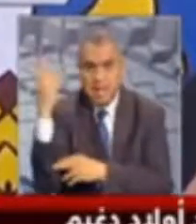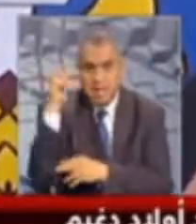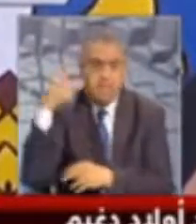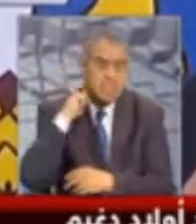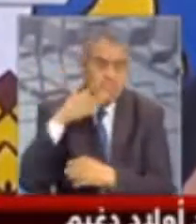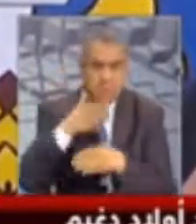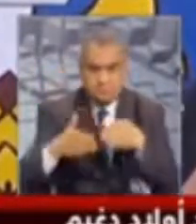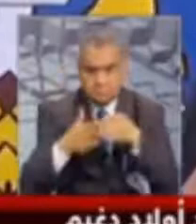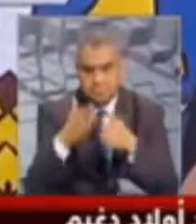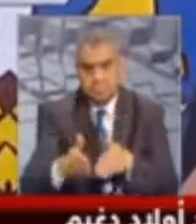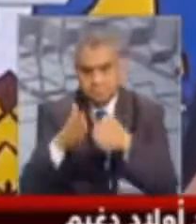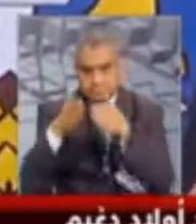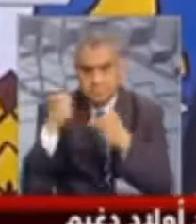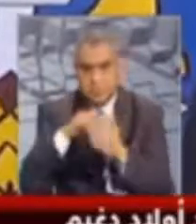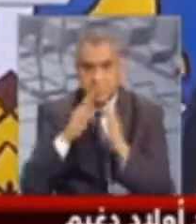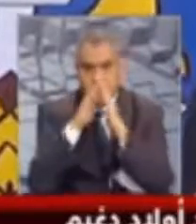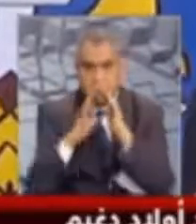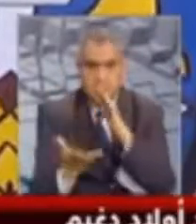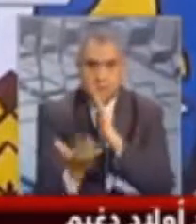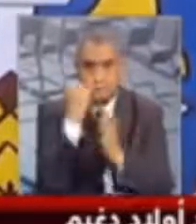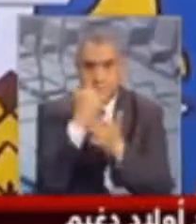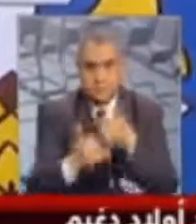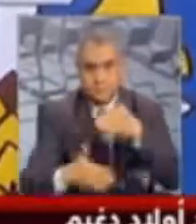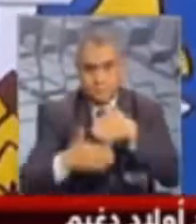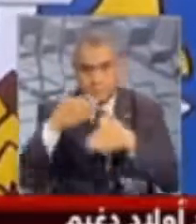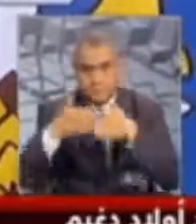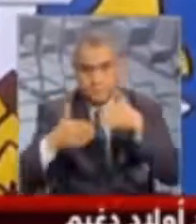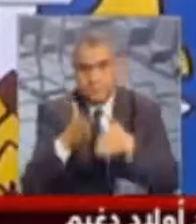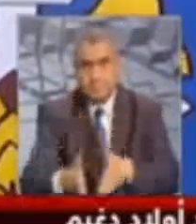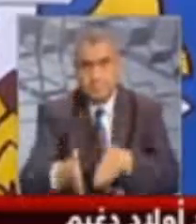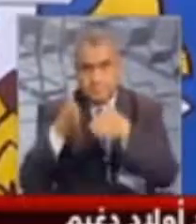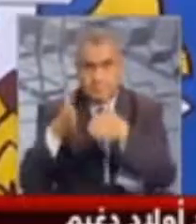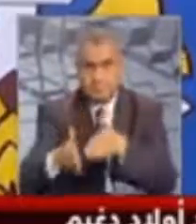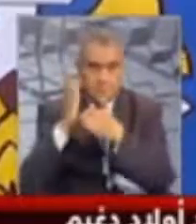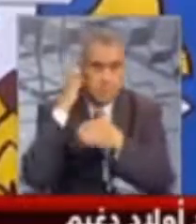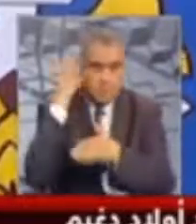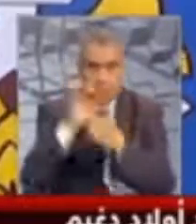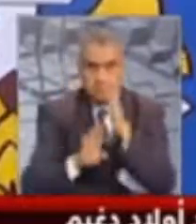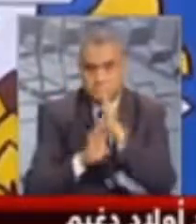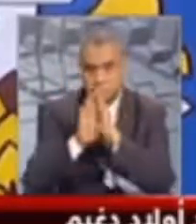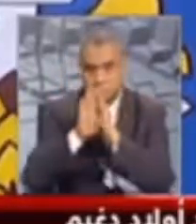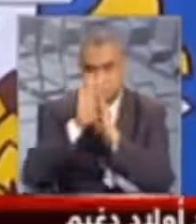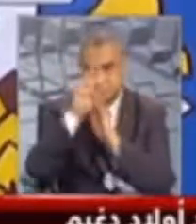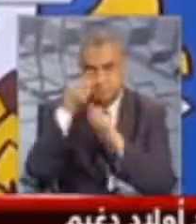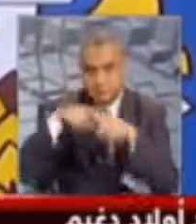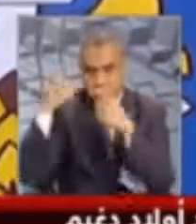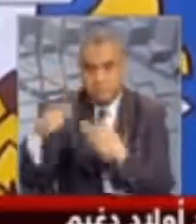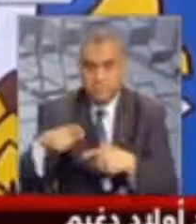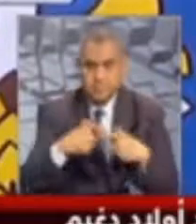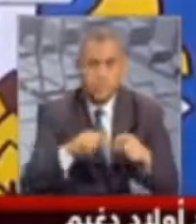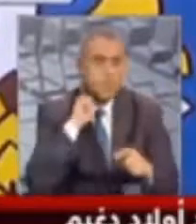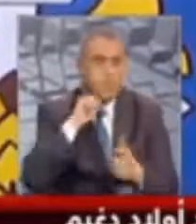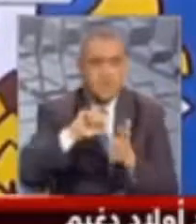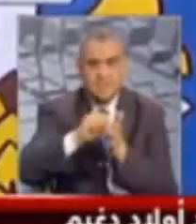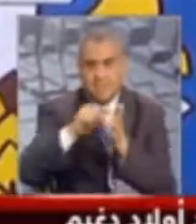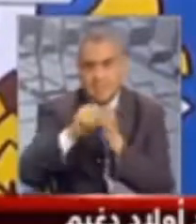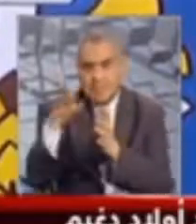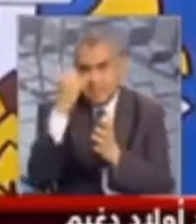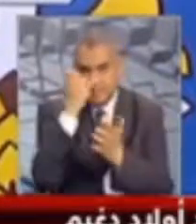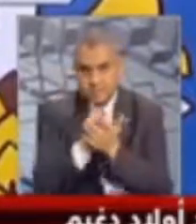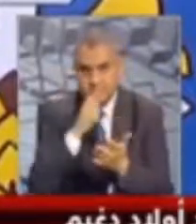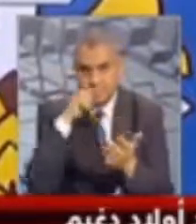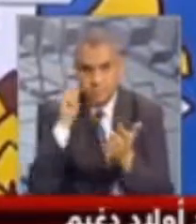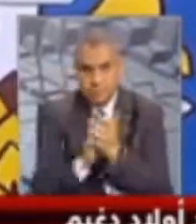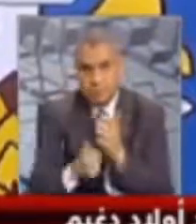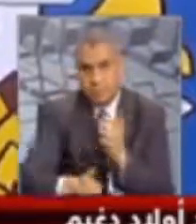والتعمير، ومصر تبني وتعمر وتبني دولة حديثة عظيمة في مختلف المجالات، من هنا